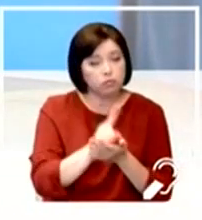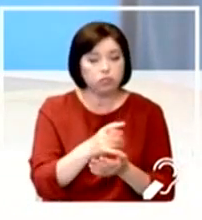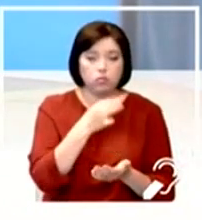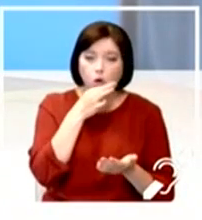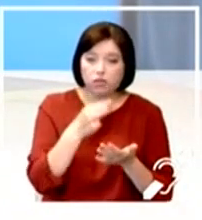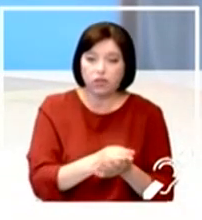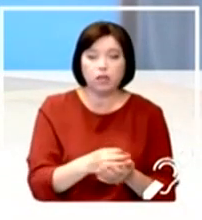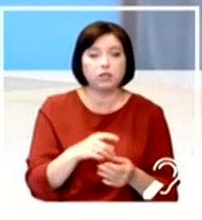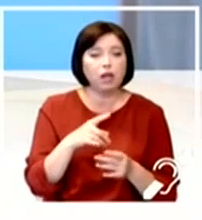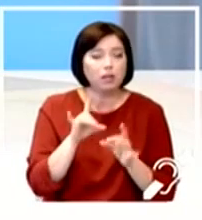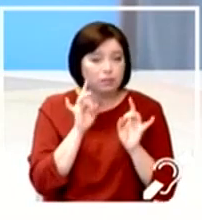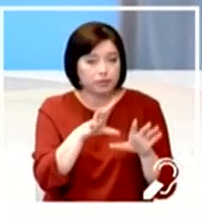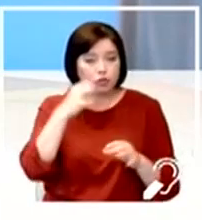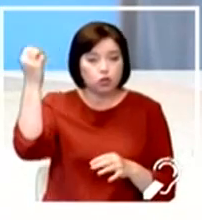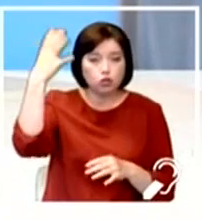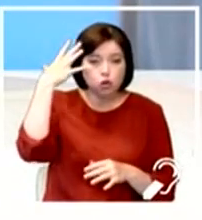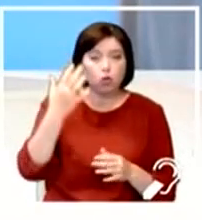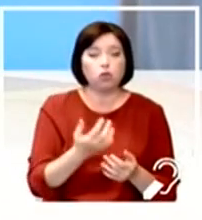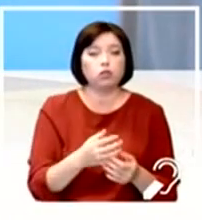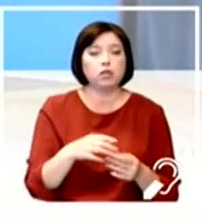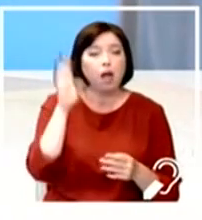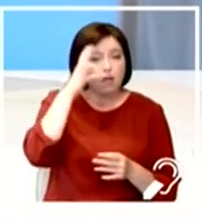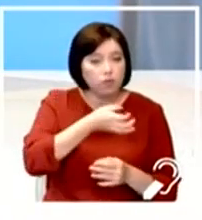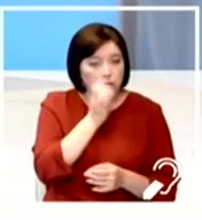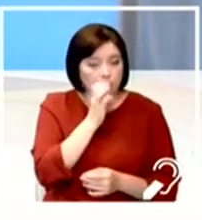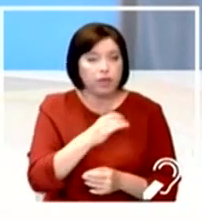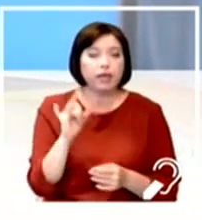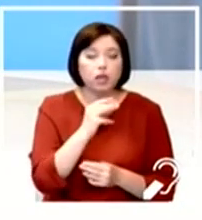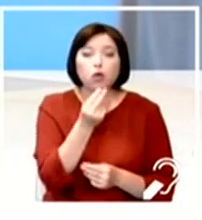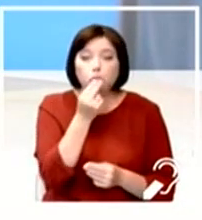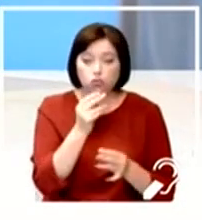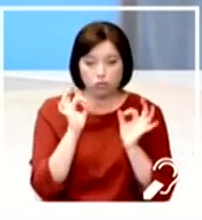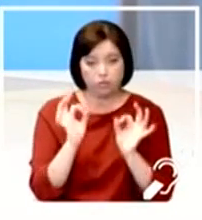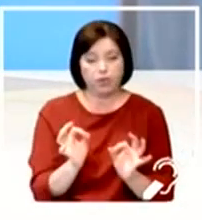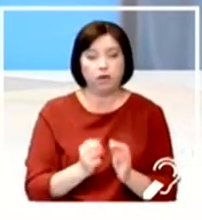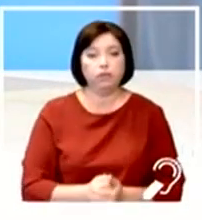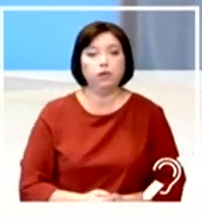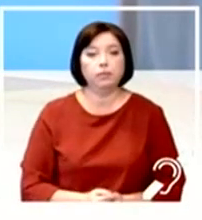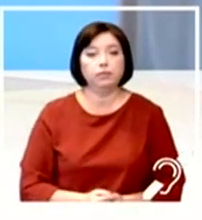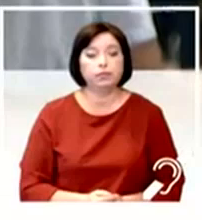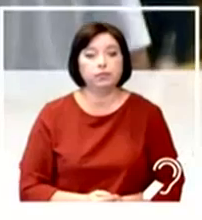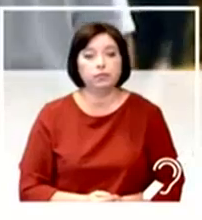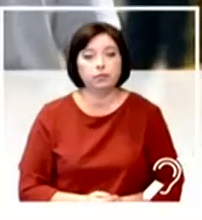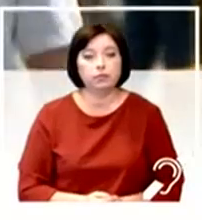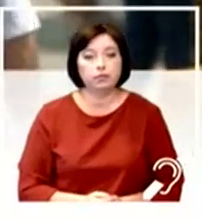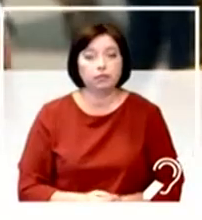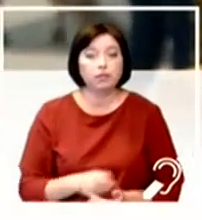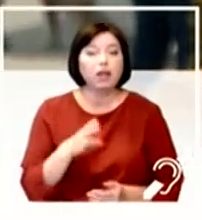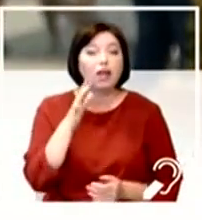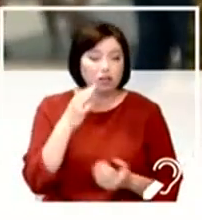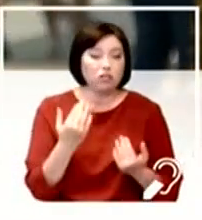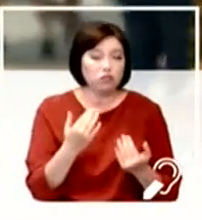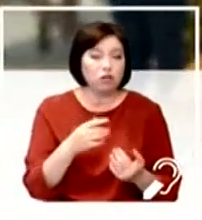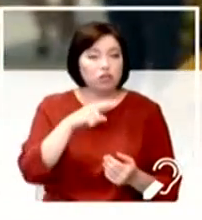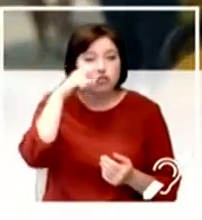responsabili, să ne ferim de razele directe ale soarelui, să ne hidratăm și să ne alimentăm corespunzător. Pe timp de